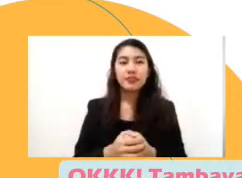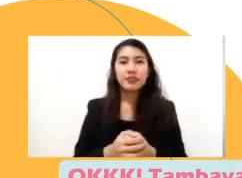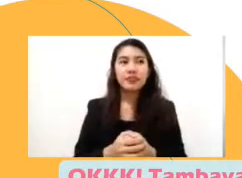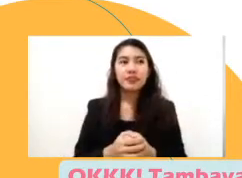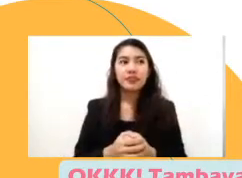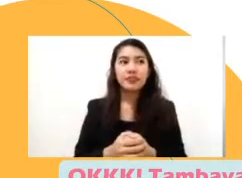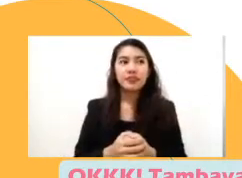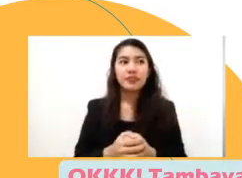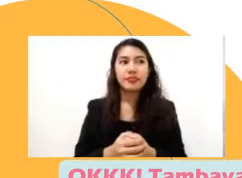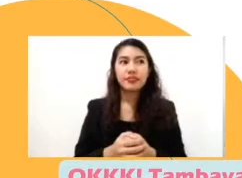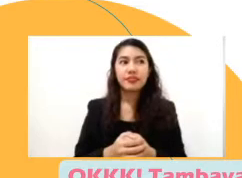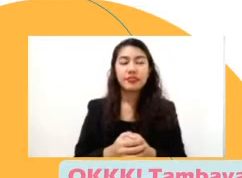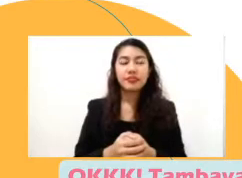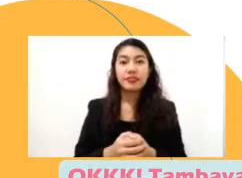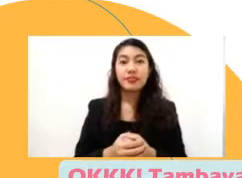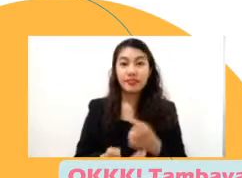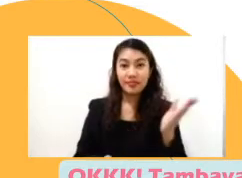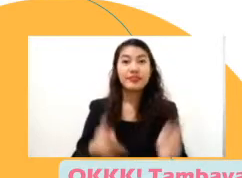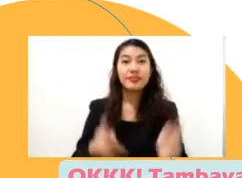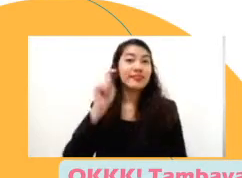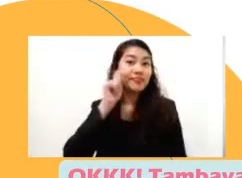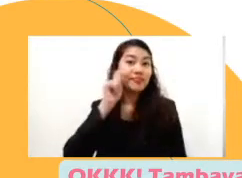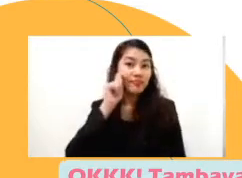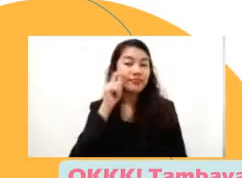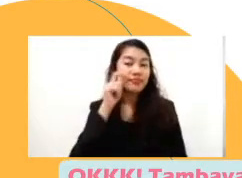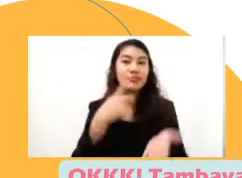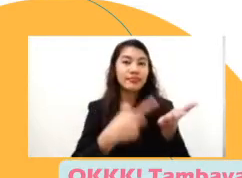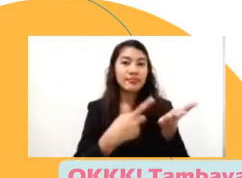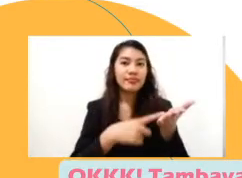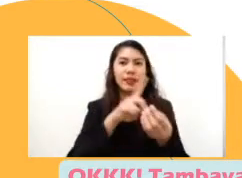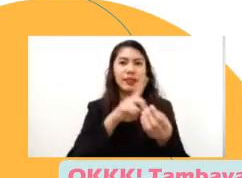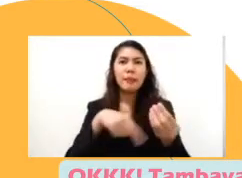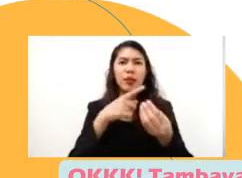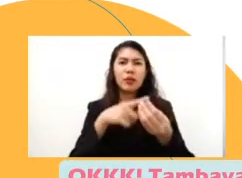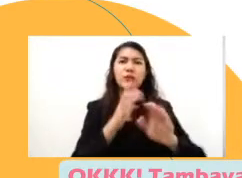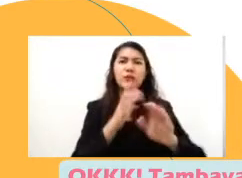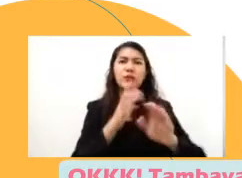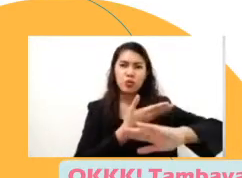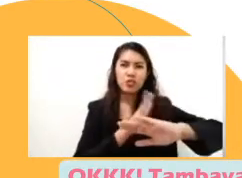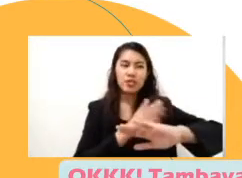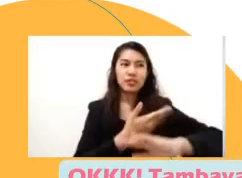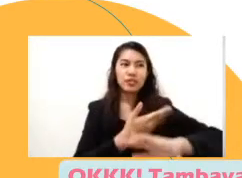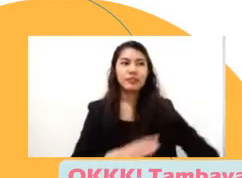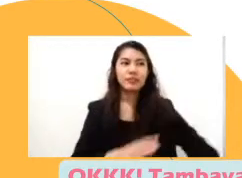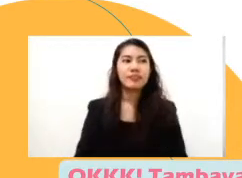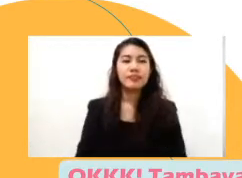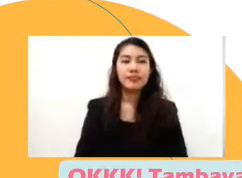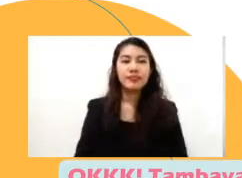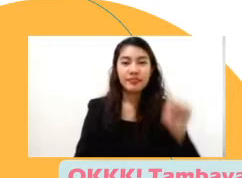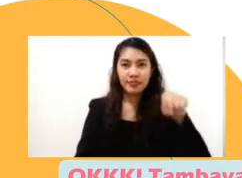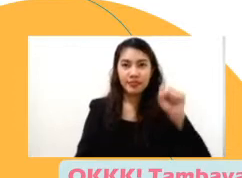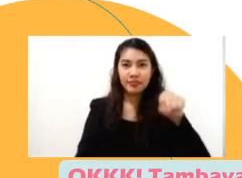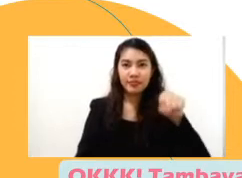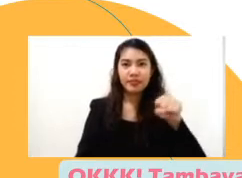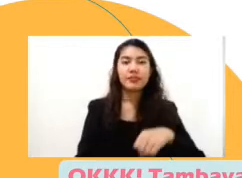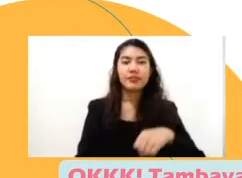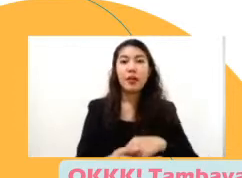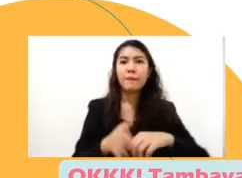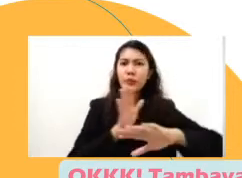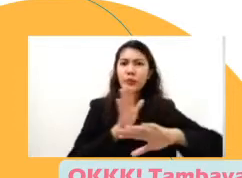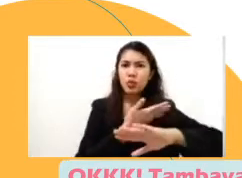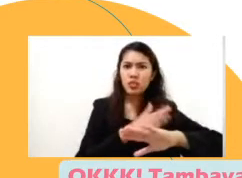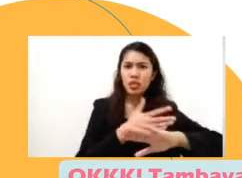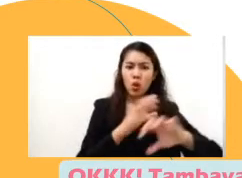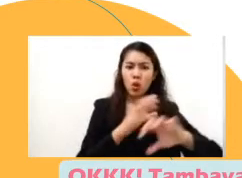para i-discuss kung ano naman ang music sa kanta. Yes, diba? Yes, kasi yes. Iba ang music sa walang lyrics.